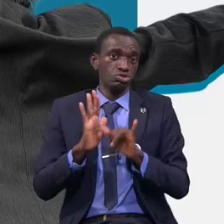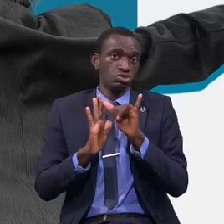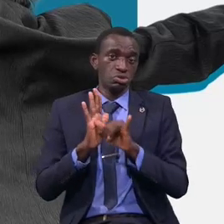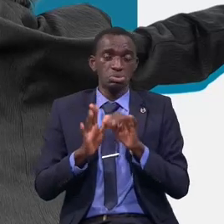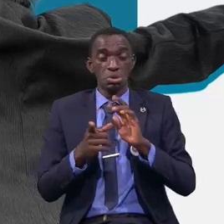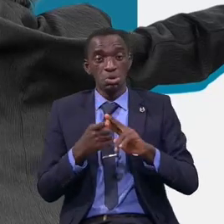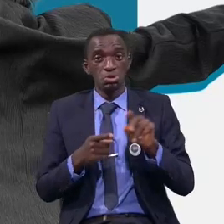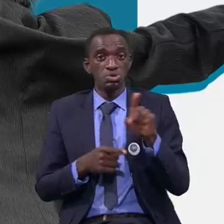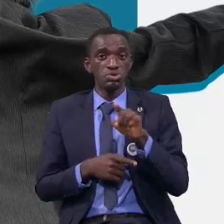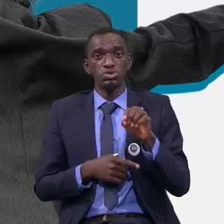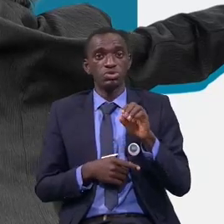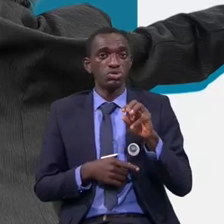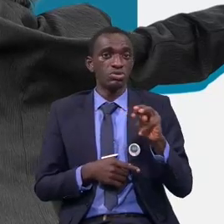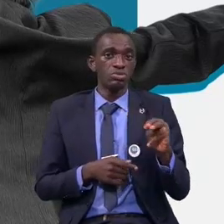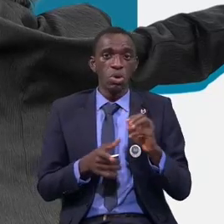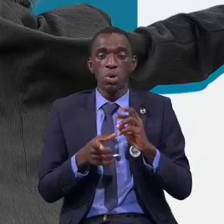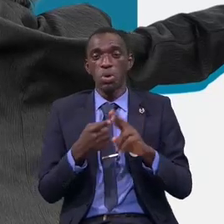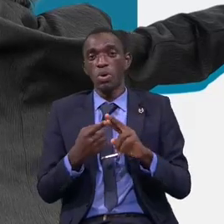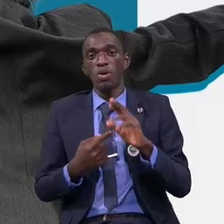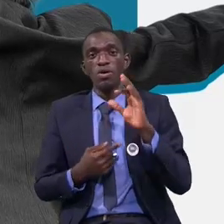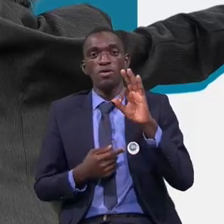remplissez votre adresse.